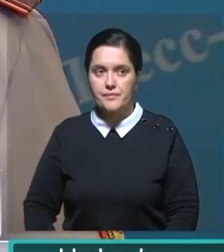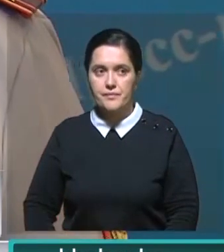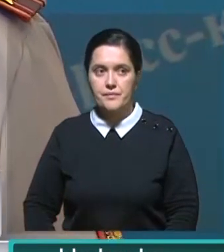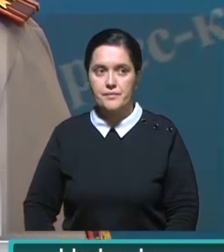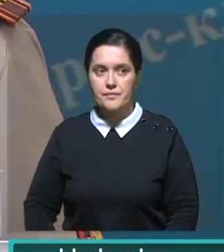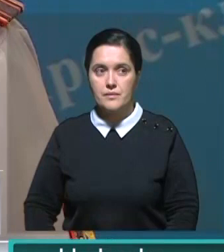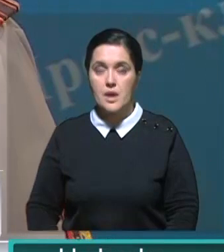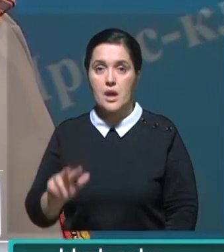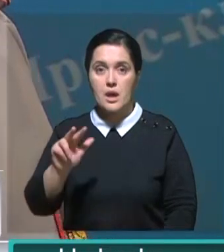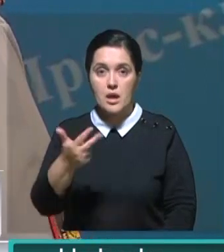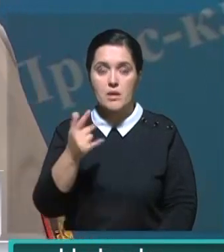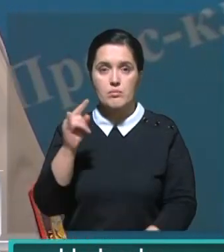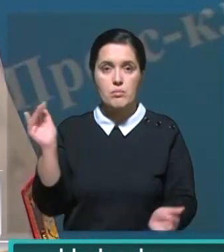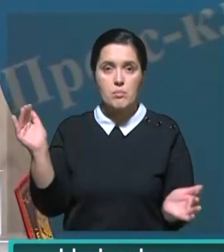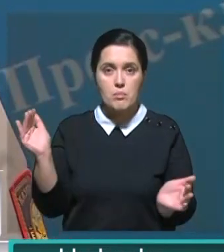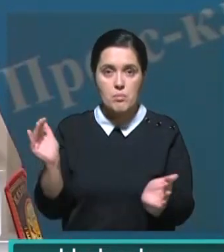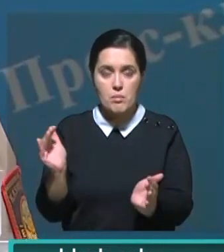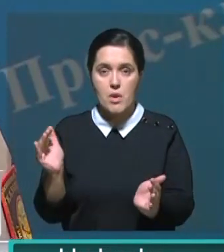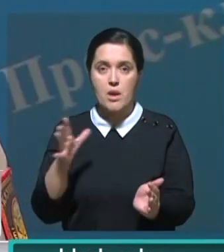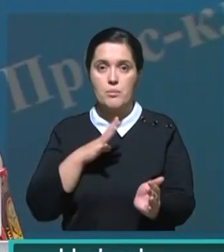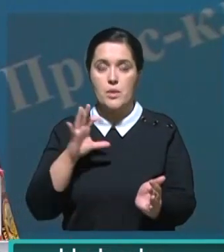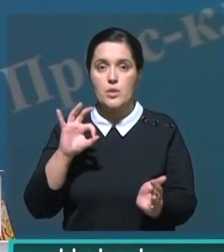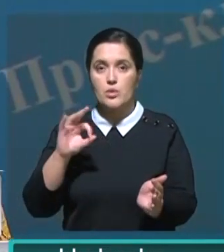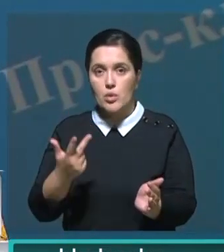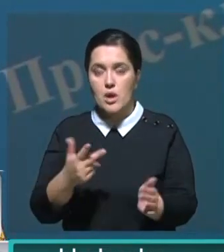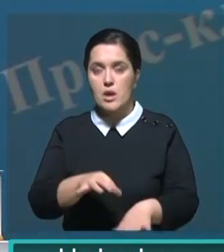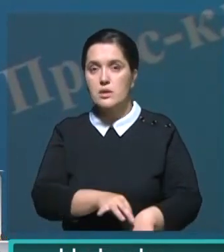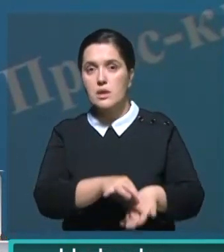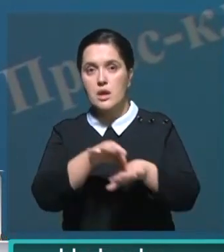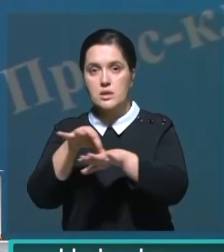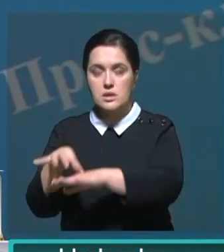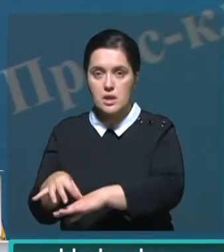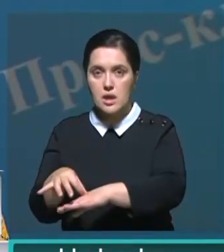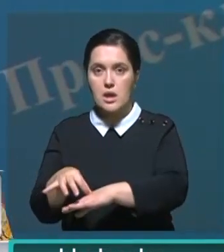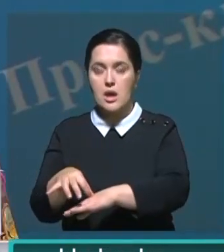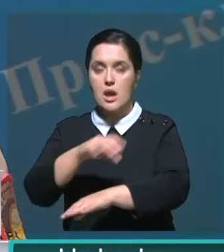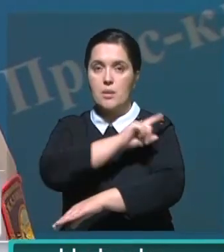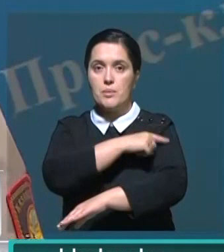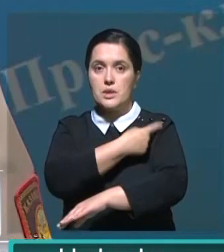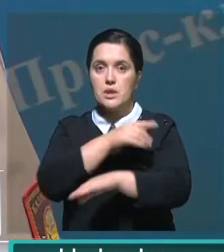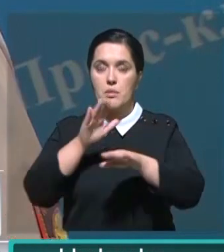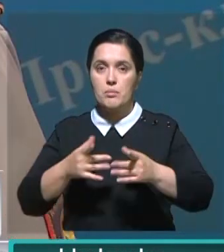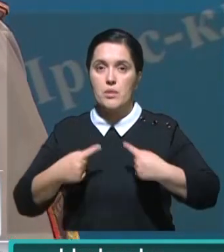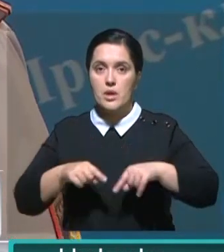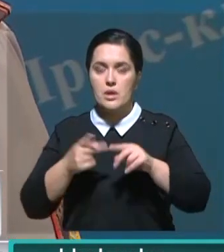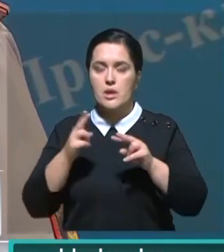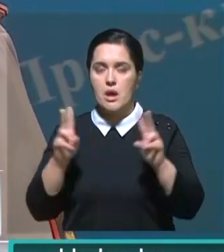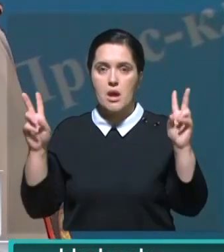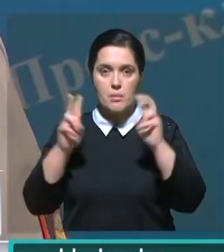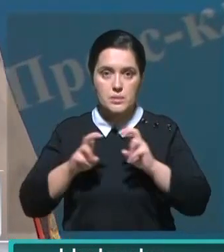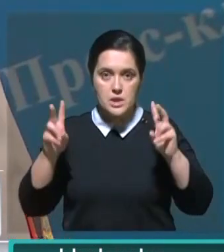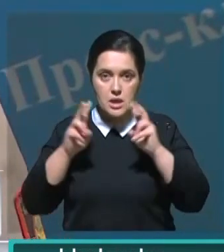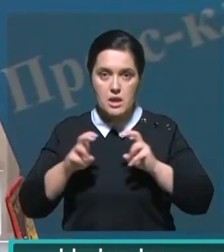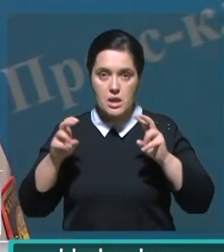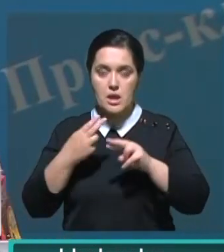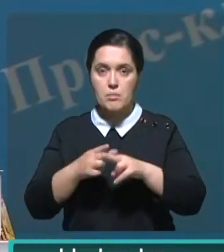Все 3 малышей были бригадой скорой помощи доставлены в одно из медицинских учреждений города для медицинского обследования и